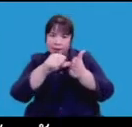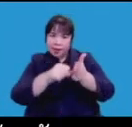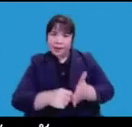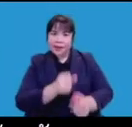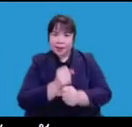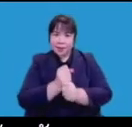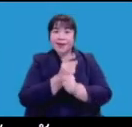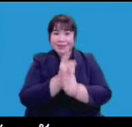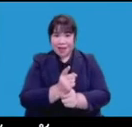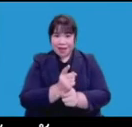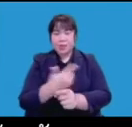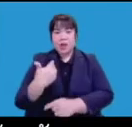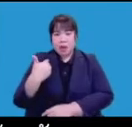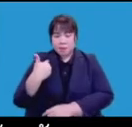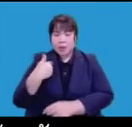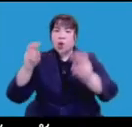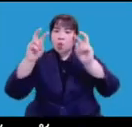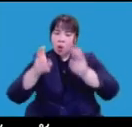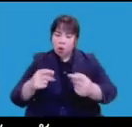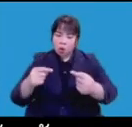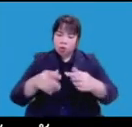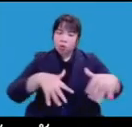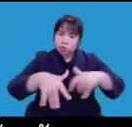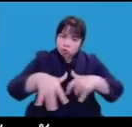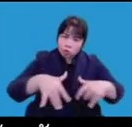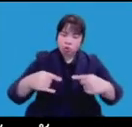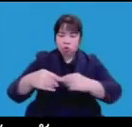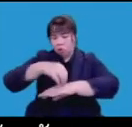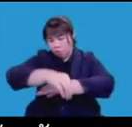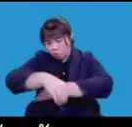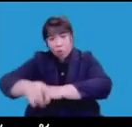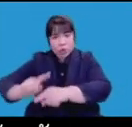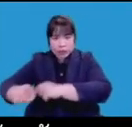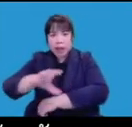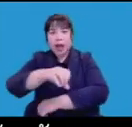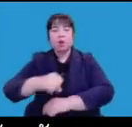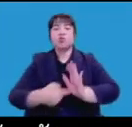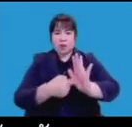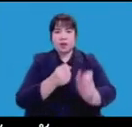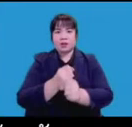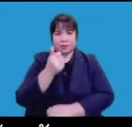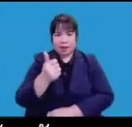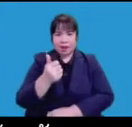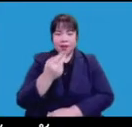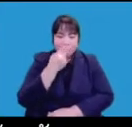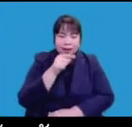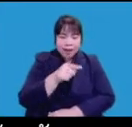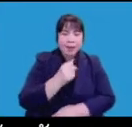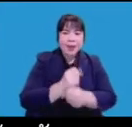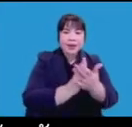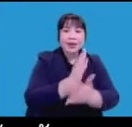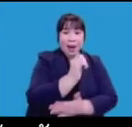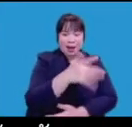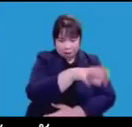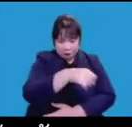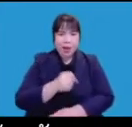ขั้นตอนการทำงานด้วยนะครับมีโซลูชันที่เกี่ยวกับวิสาหกิจชุมชนครอบหนองนาเนี่ยก็เอามาเป็นตัวอย่างได้นะครับว่าเป็นโซลูชันที่ประสบความสำเร็จตรงนี้ก็ไปแนะน